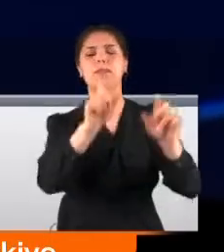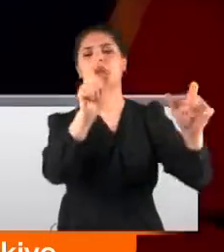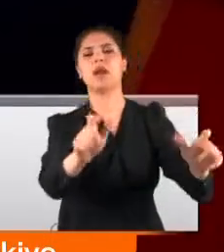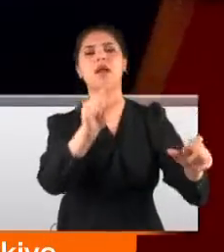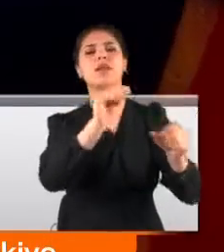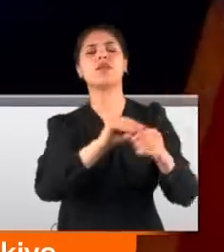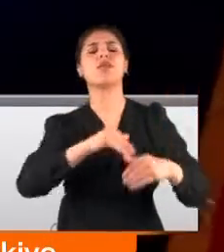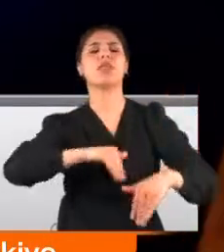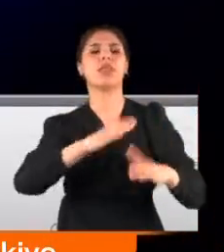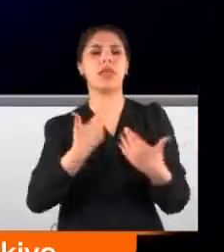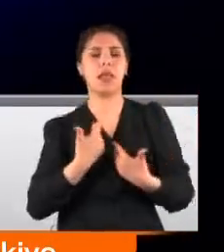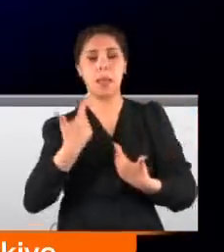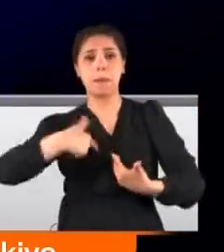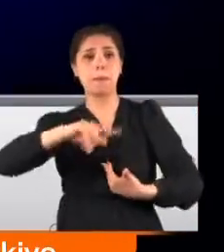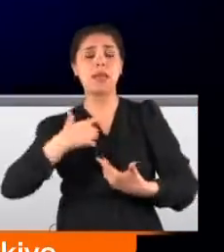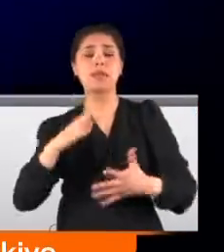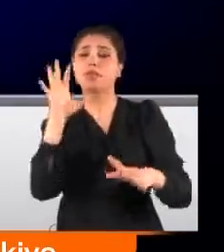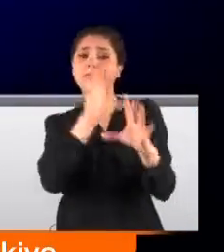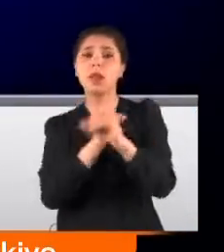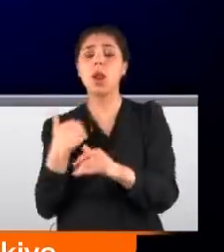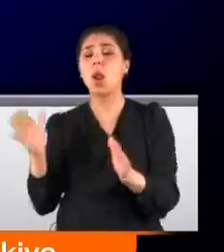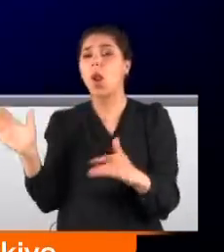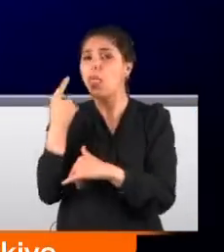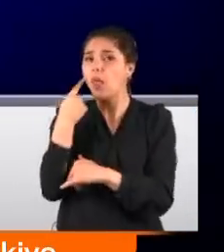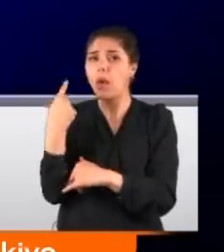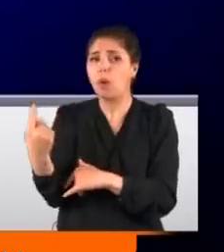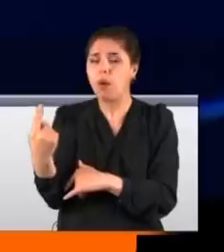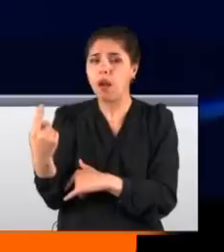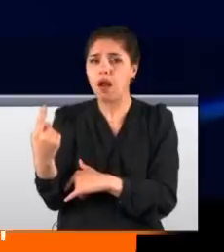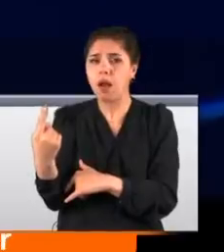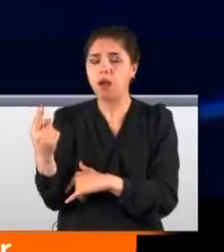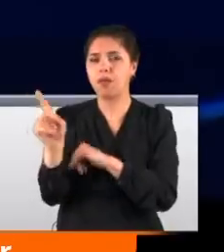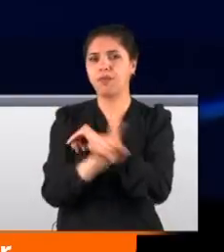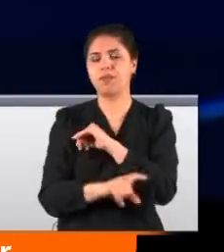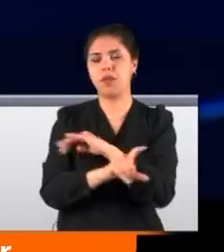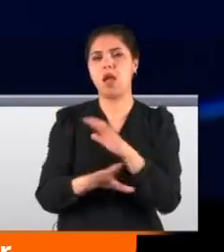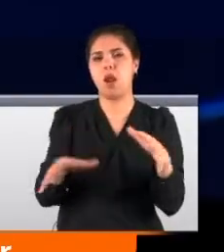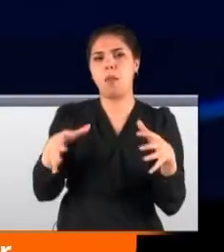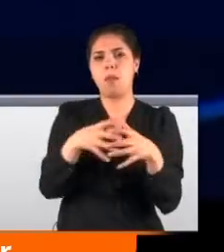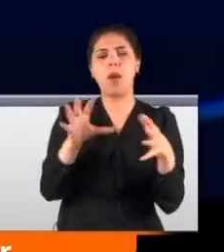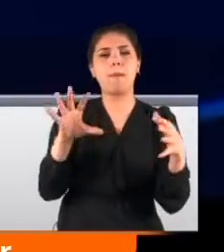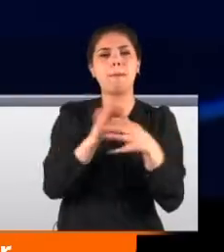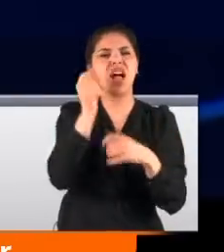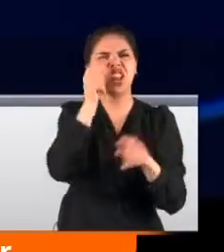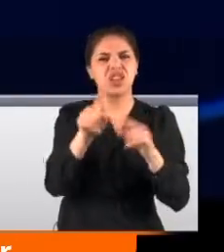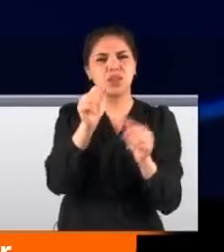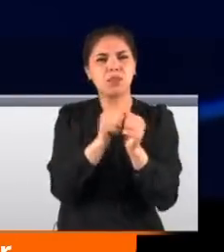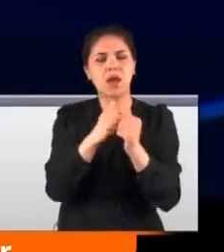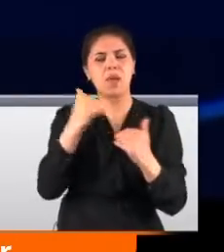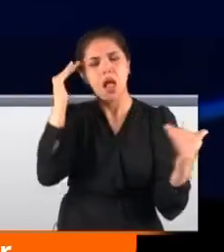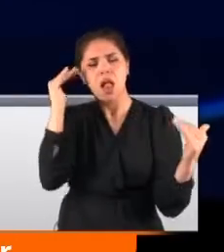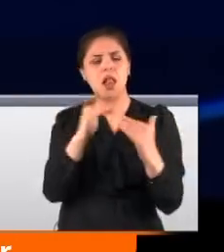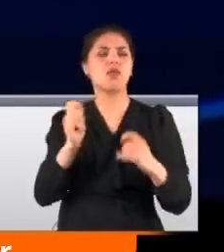almıyoruz. Biz karanlık odalarda terör örgütünün uzantılarıyla